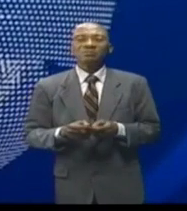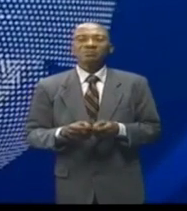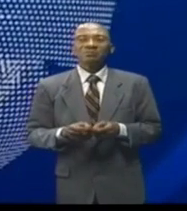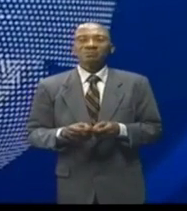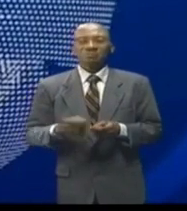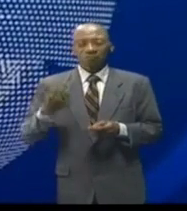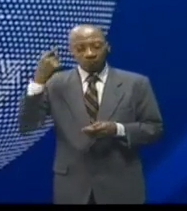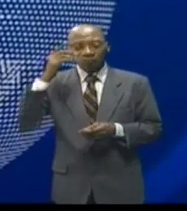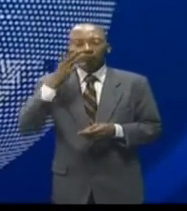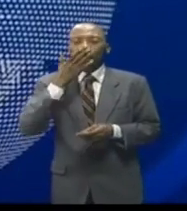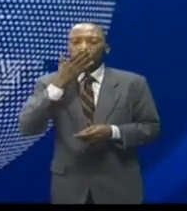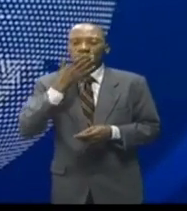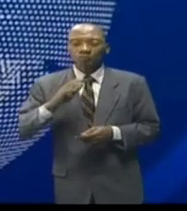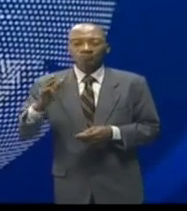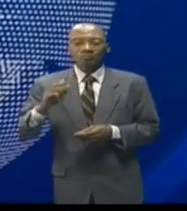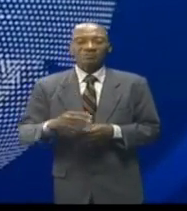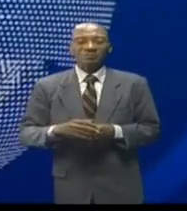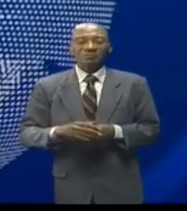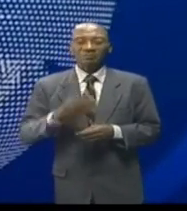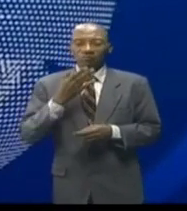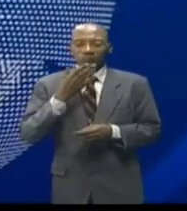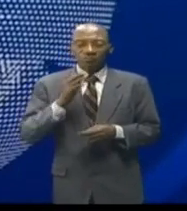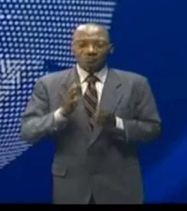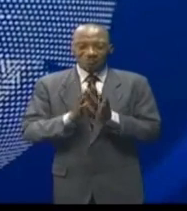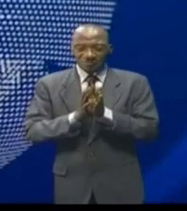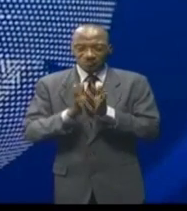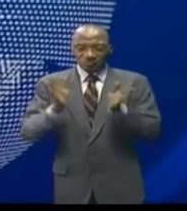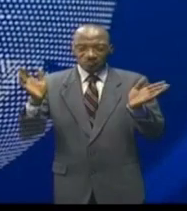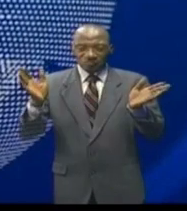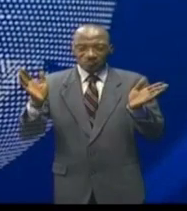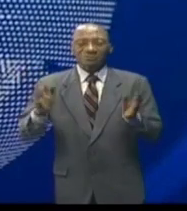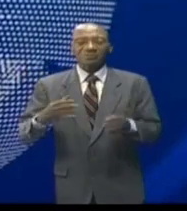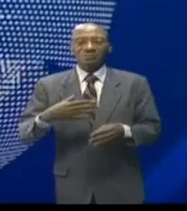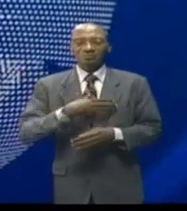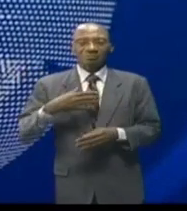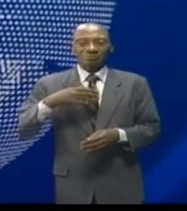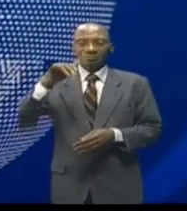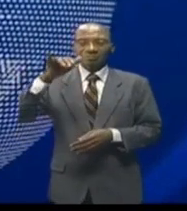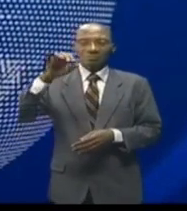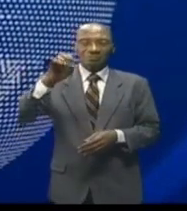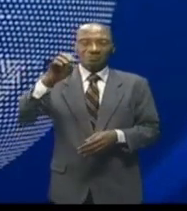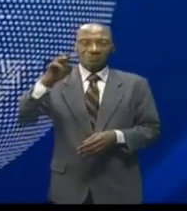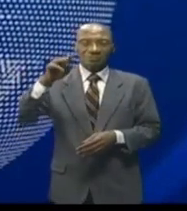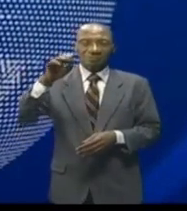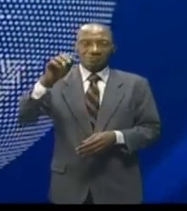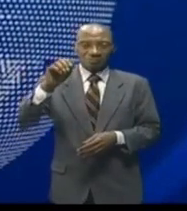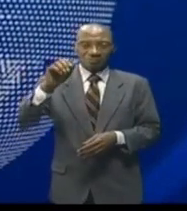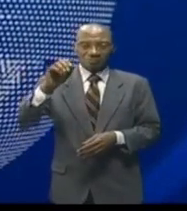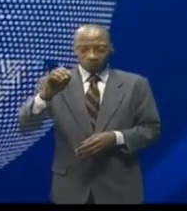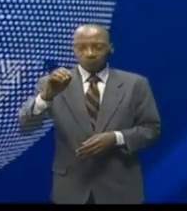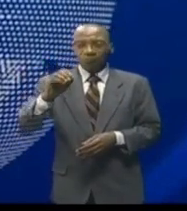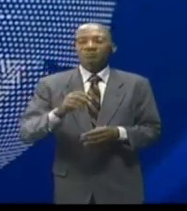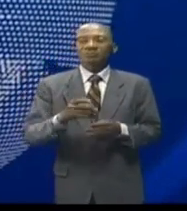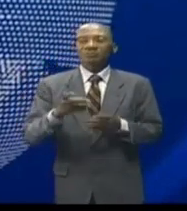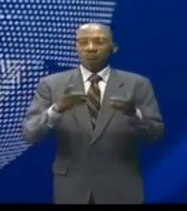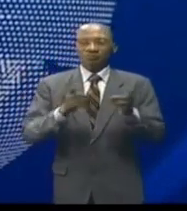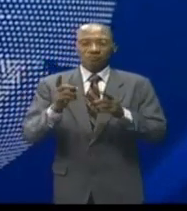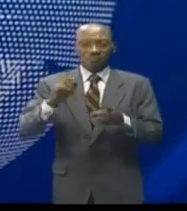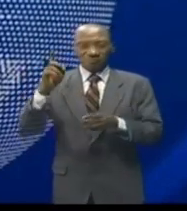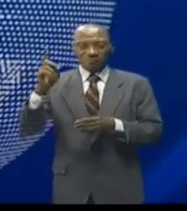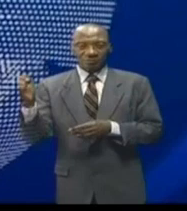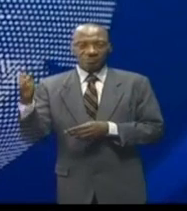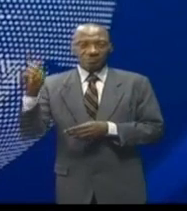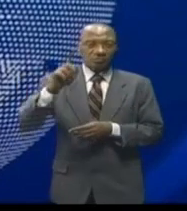mama Yemo avance à pas des géants les directeur général du bcco Jean-Marie molumba a effectué une visite